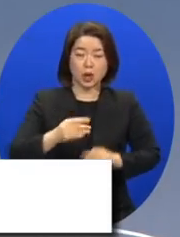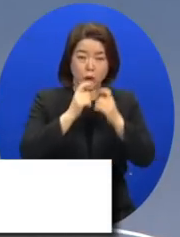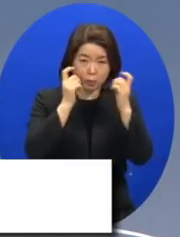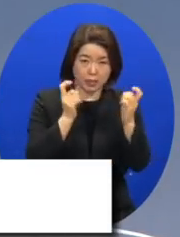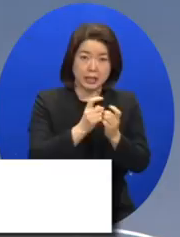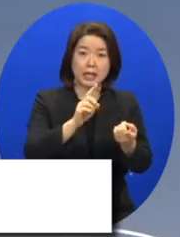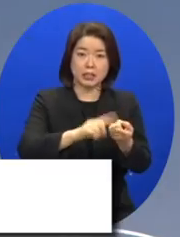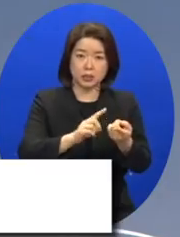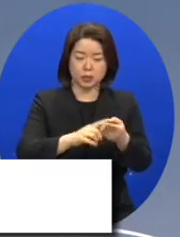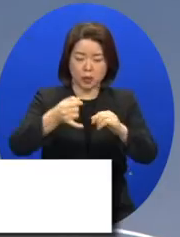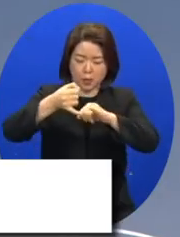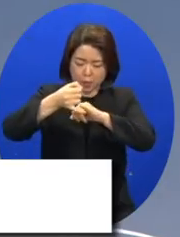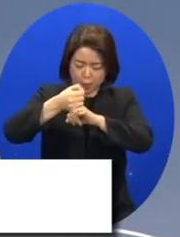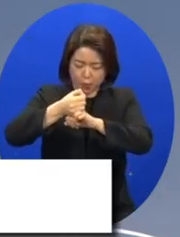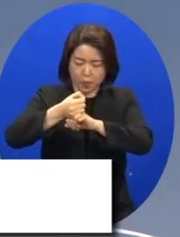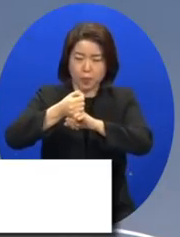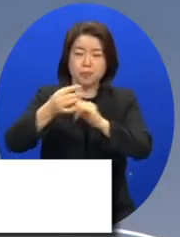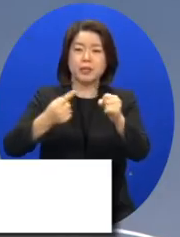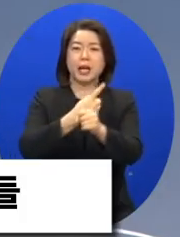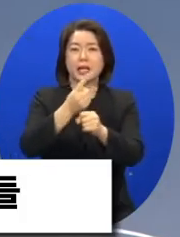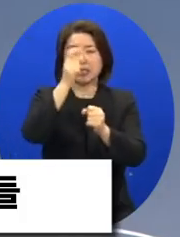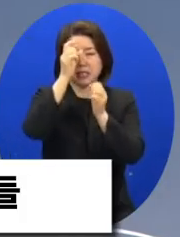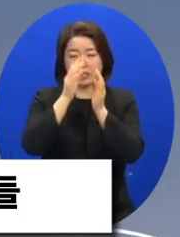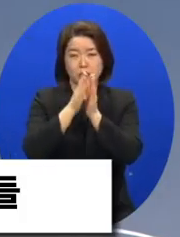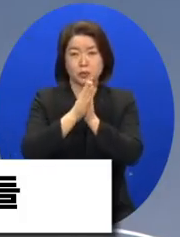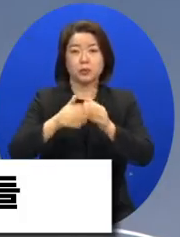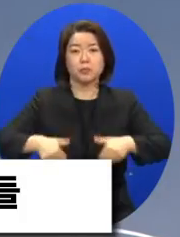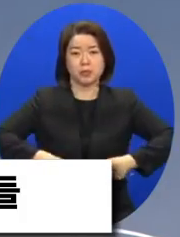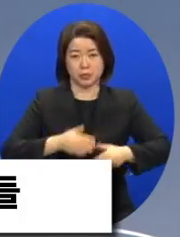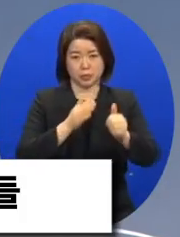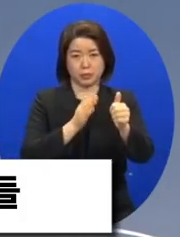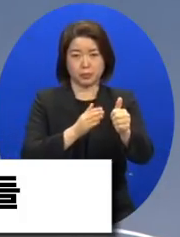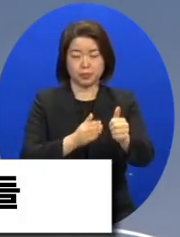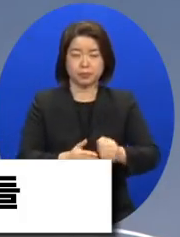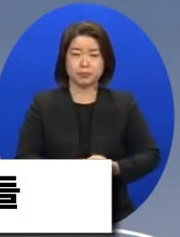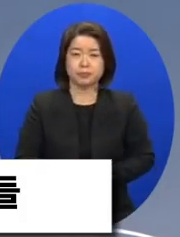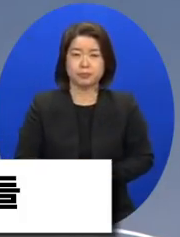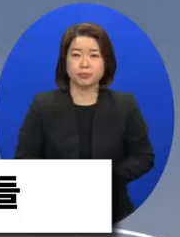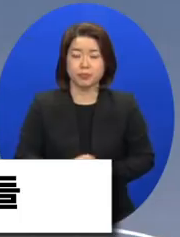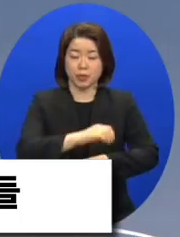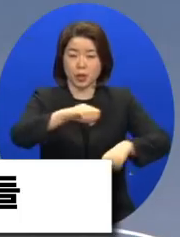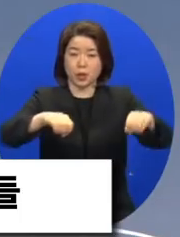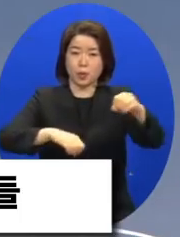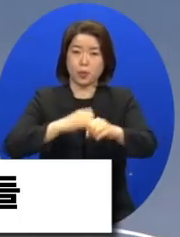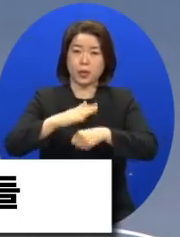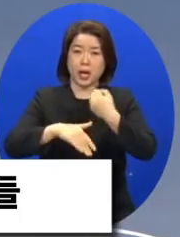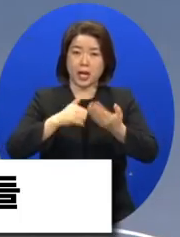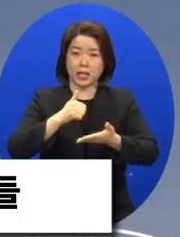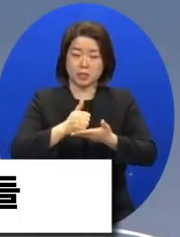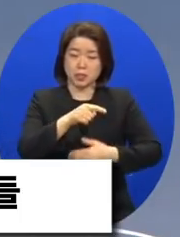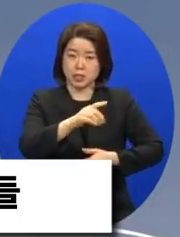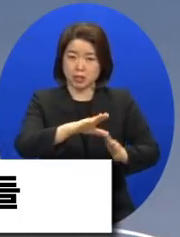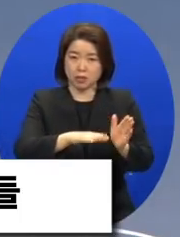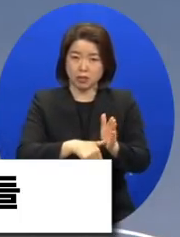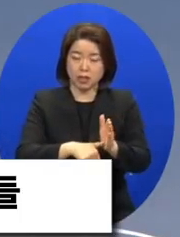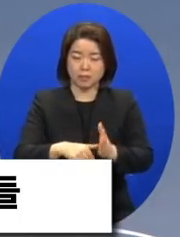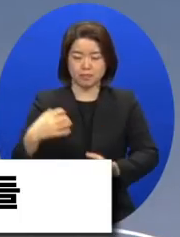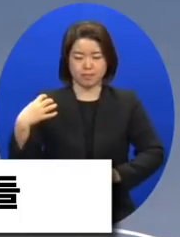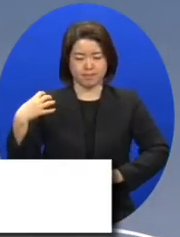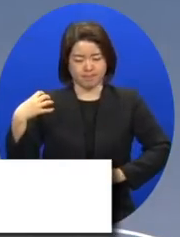기도 하시기 바랍니다 그리고 아 오히려 하나님께서 이런 때에 사명감을 주시는